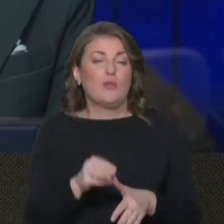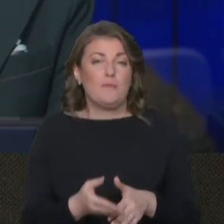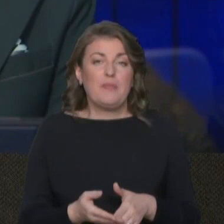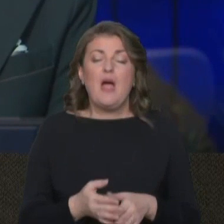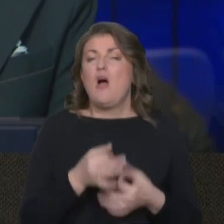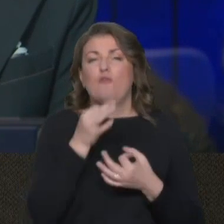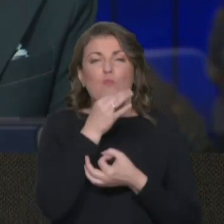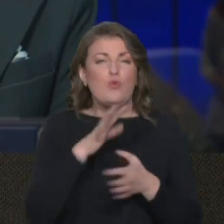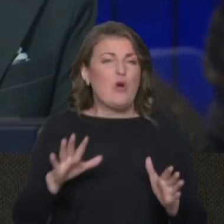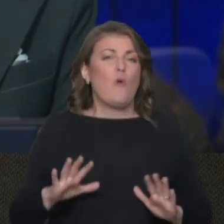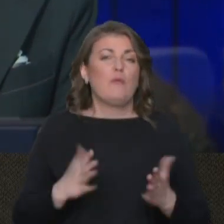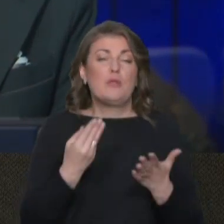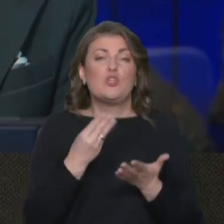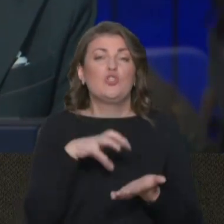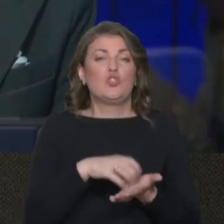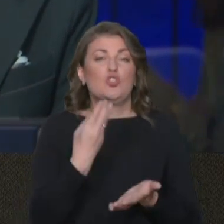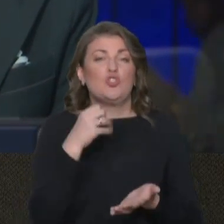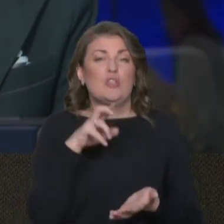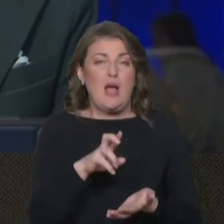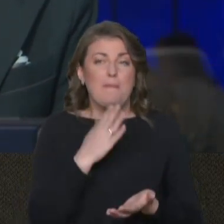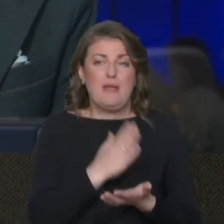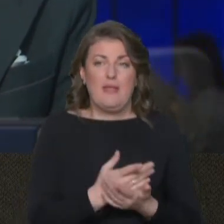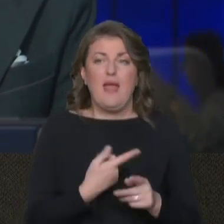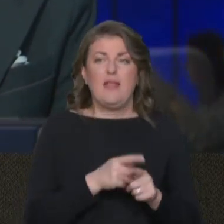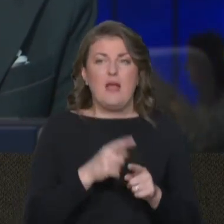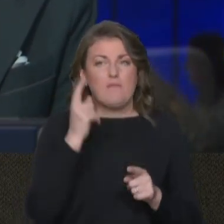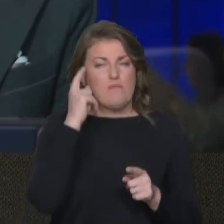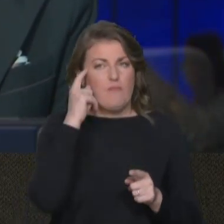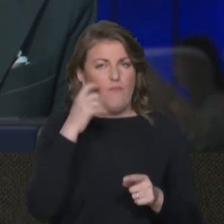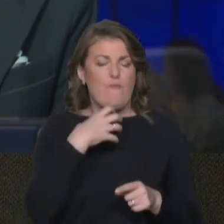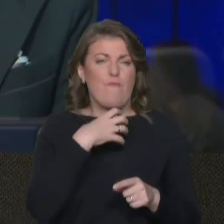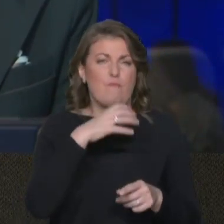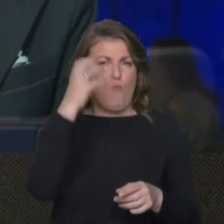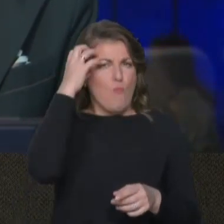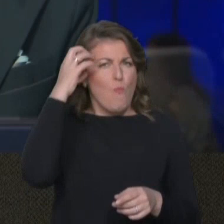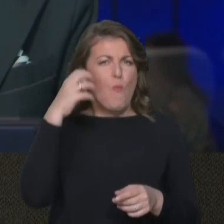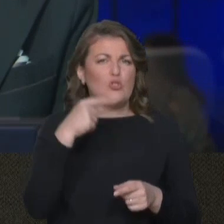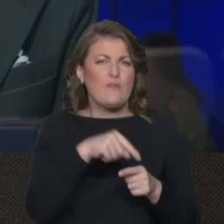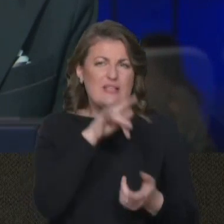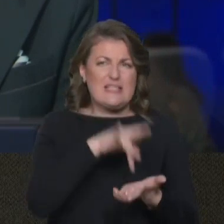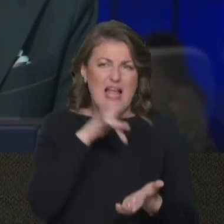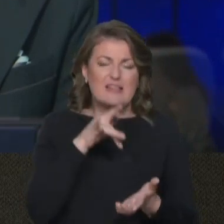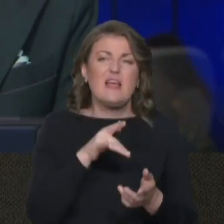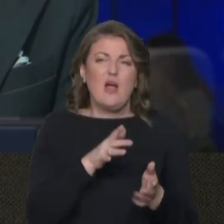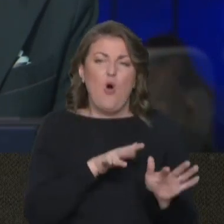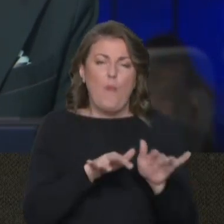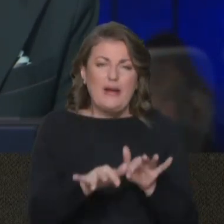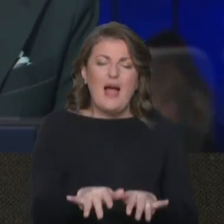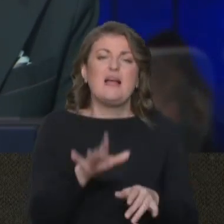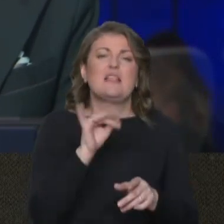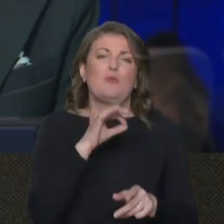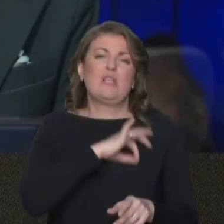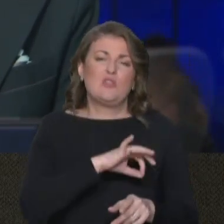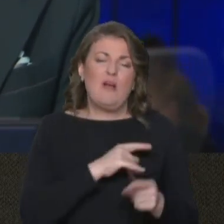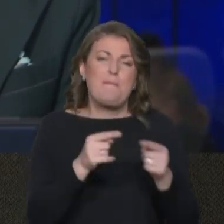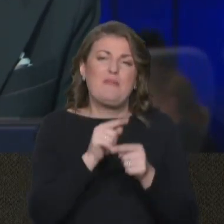В будь-якому випадку штаб – це є мозговий центр операції або застосування